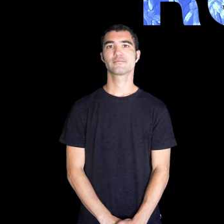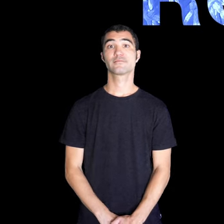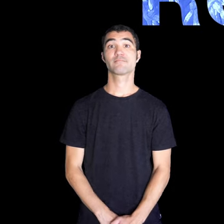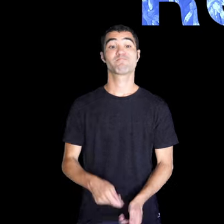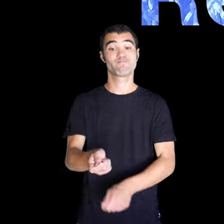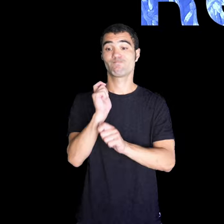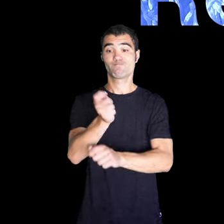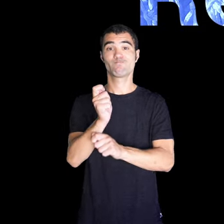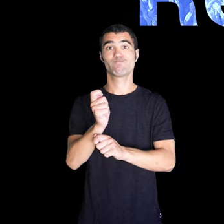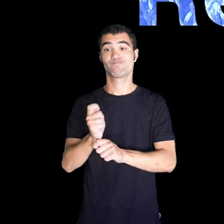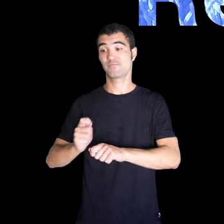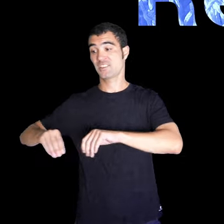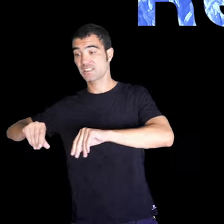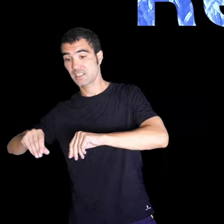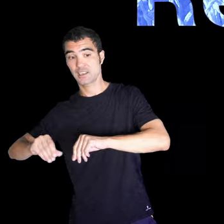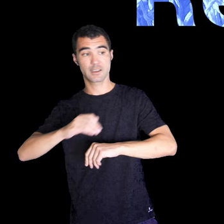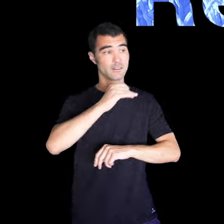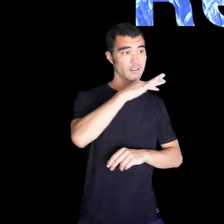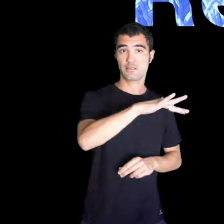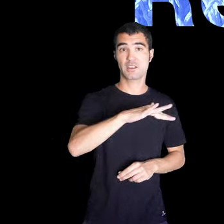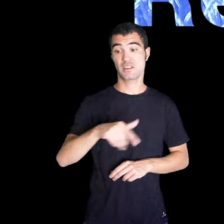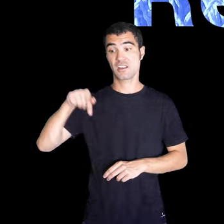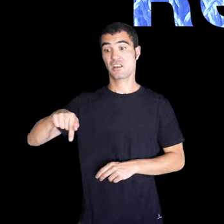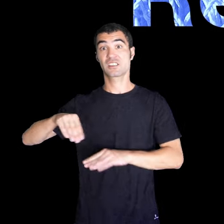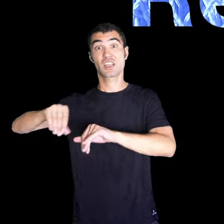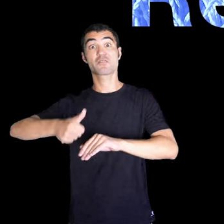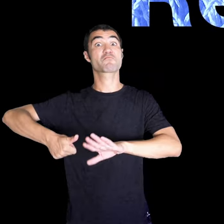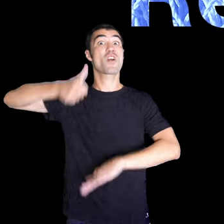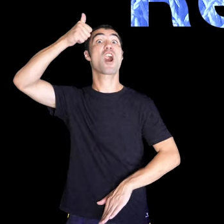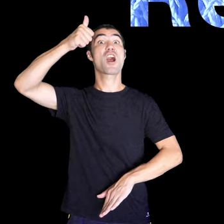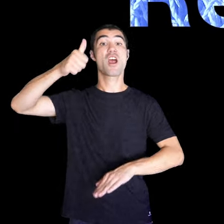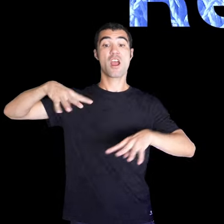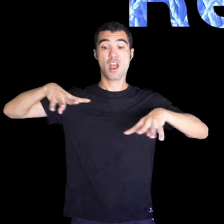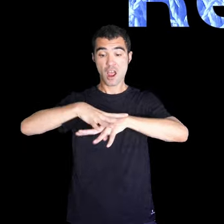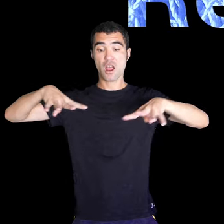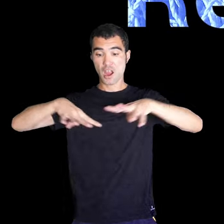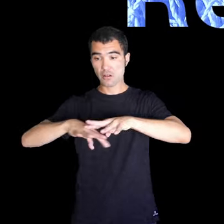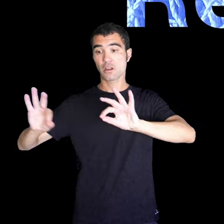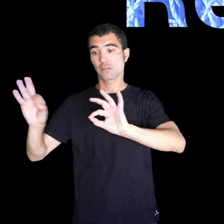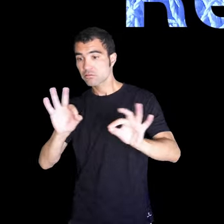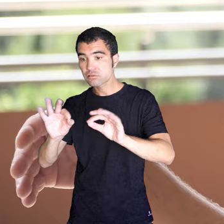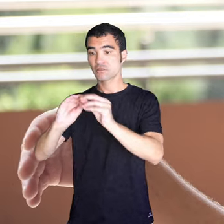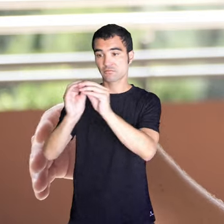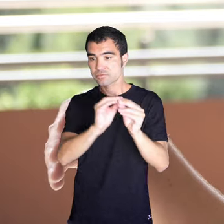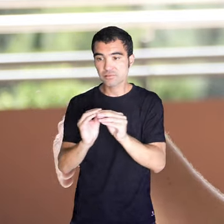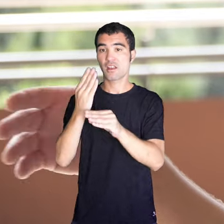Pescador té més feina en terra que a la mà. A l'hora d'armar les xerxes, a l'hora de dobar-les,